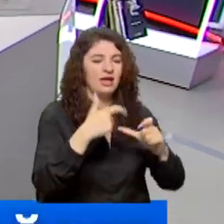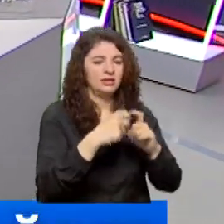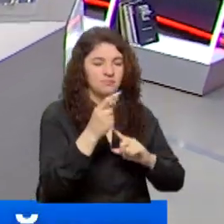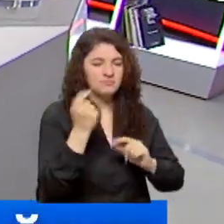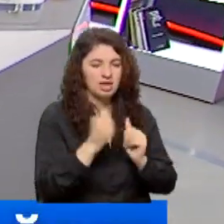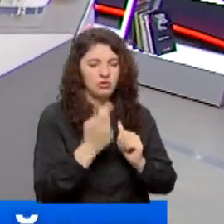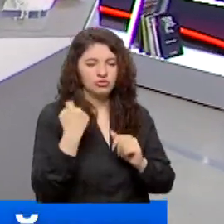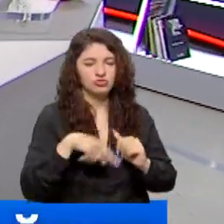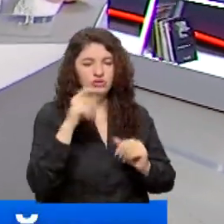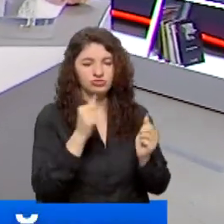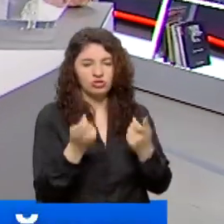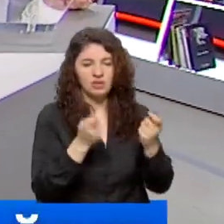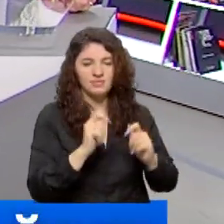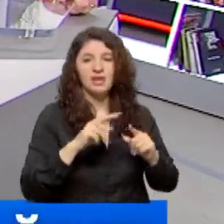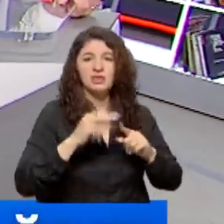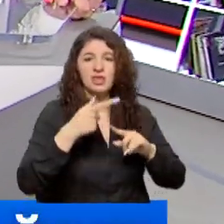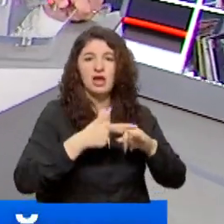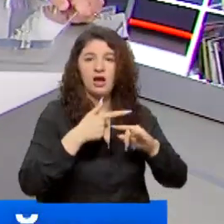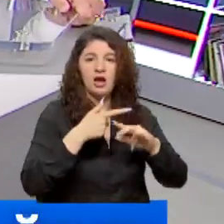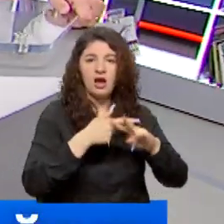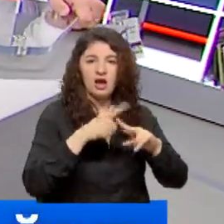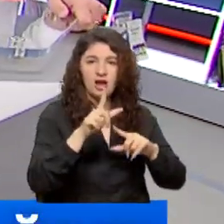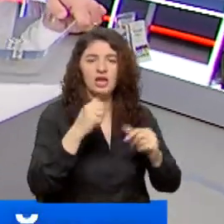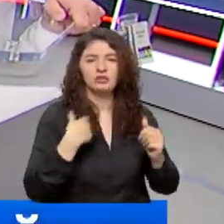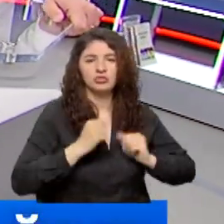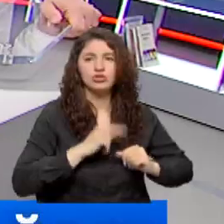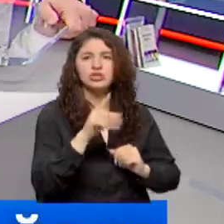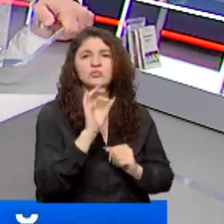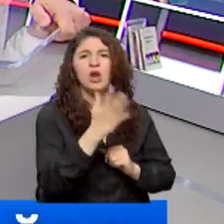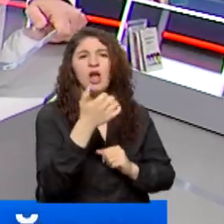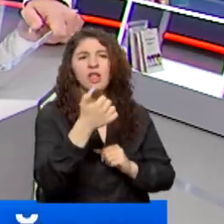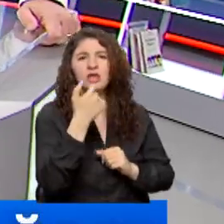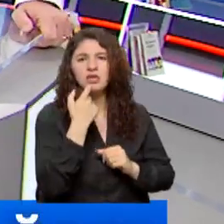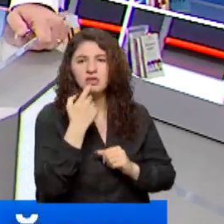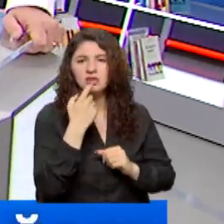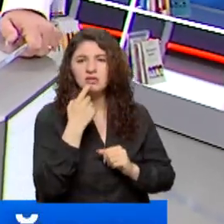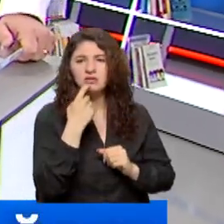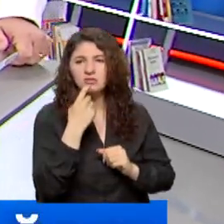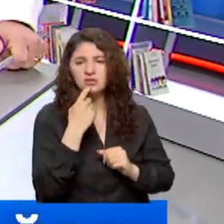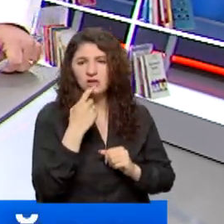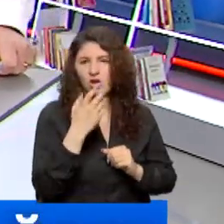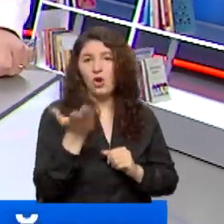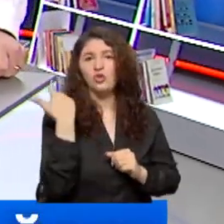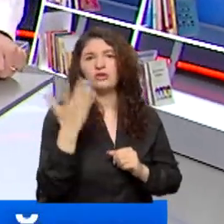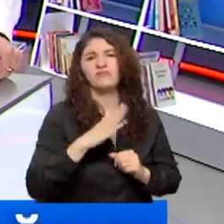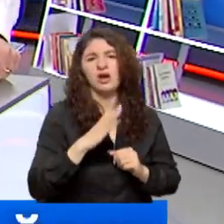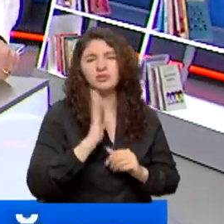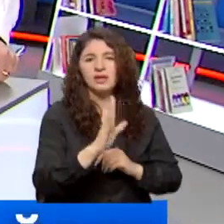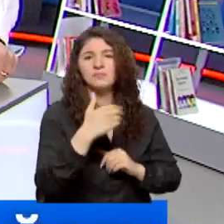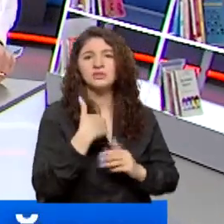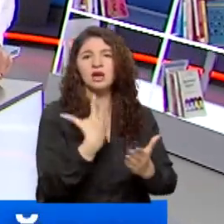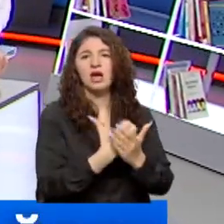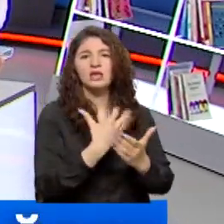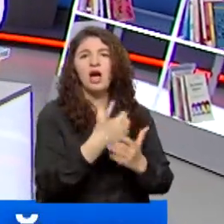dün günler çalışmamız yaparken Ya Kemal oluyor çalışıyorduk Siz böyle 6 yıldır öncesi de vardı da